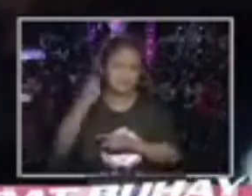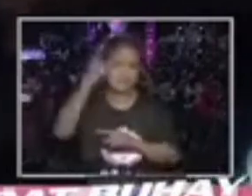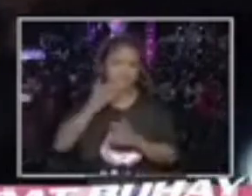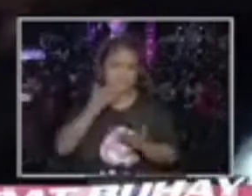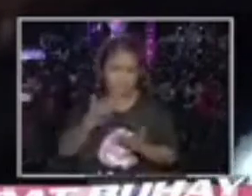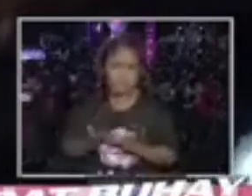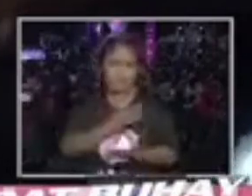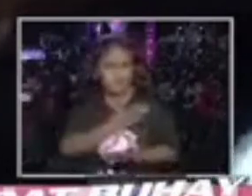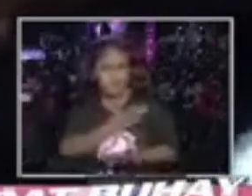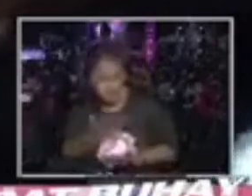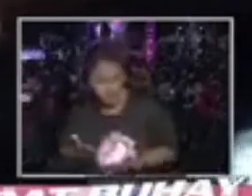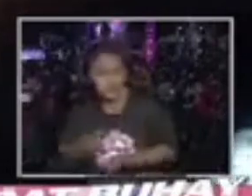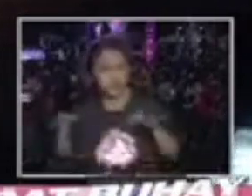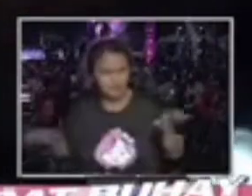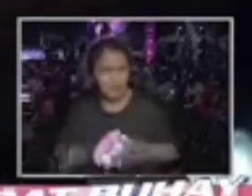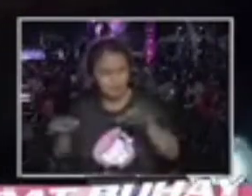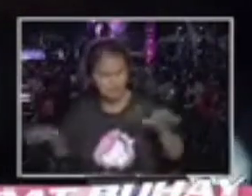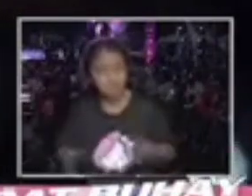gawa.